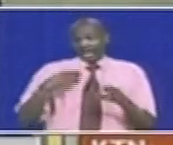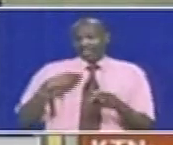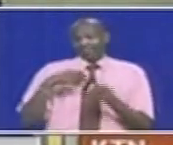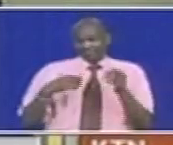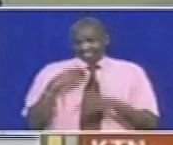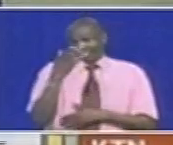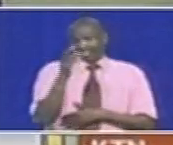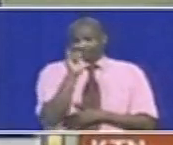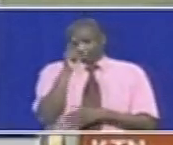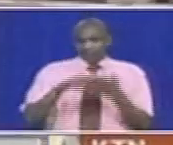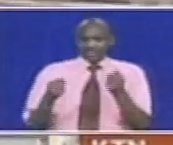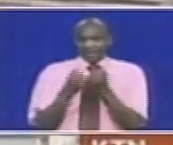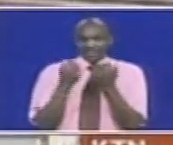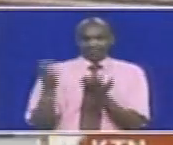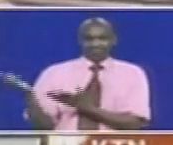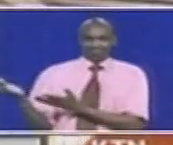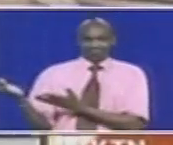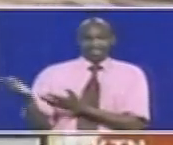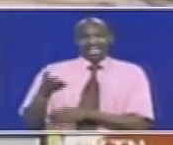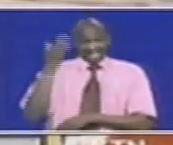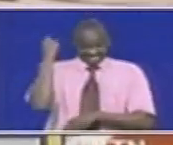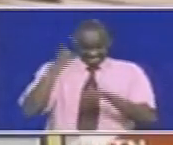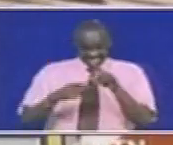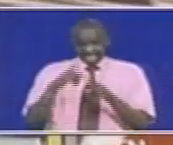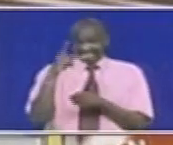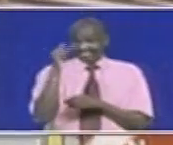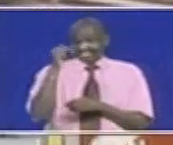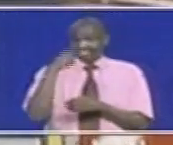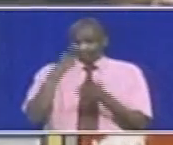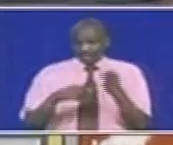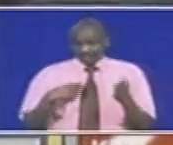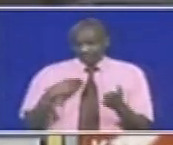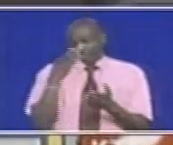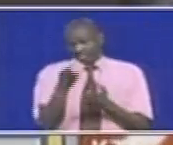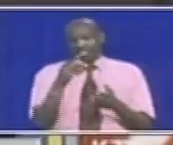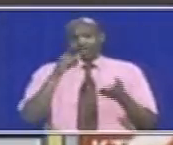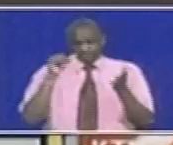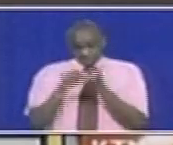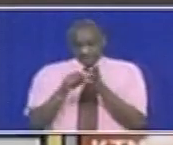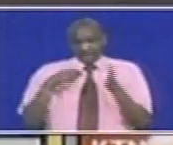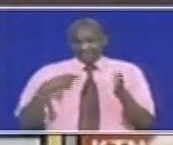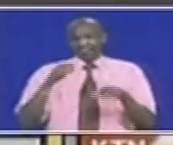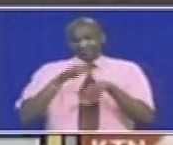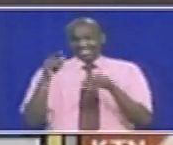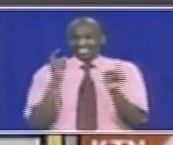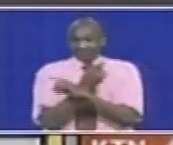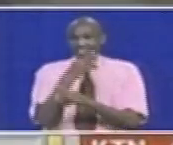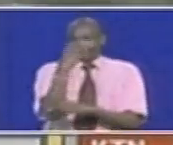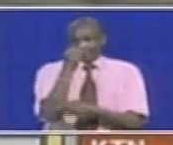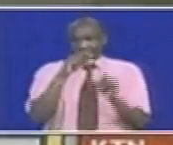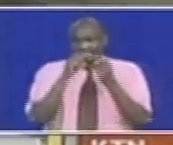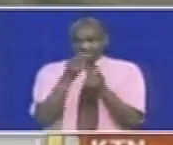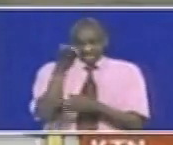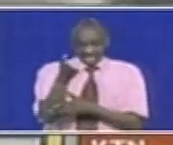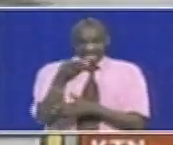ifuatayo. Mwaka jana KTN ilipeperusha makala ya Tandabelua la uhasama yaliyoonyesha namna jamii tano kuu katika